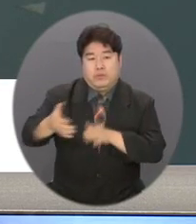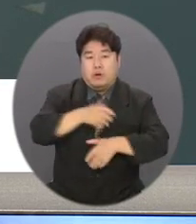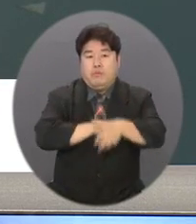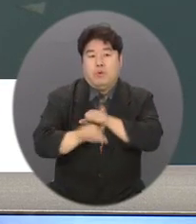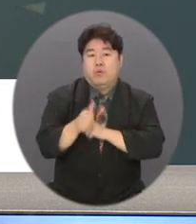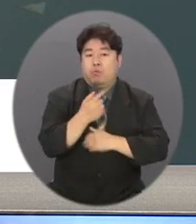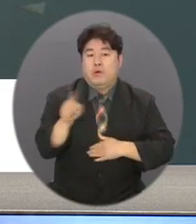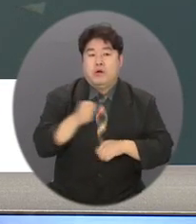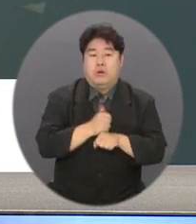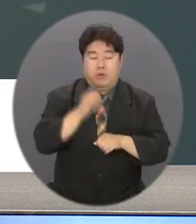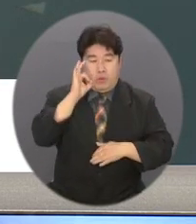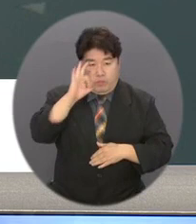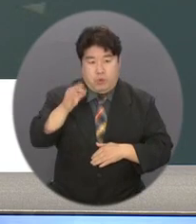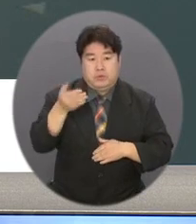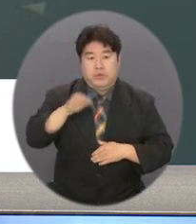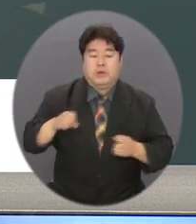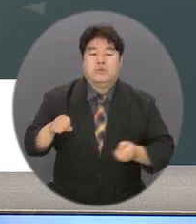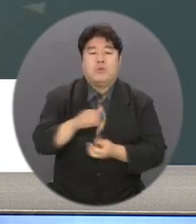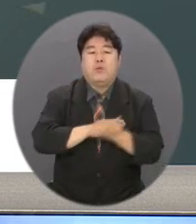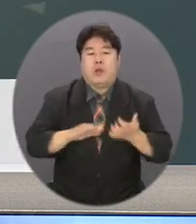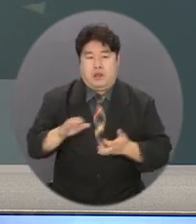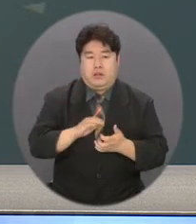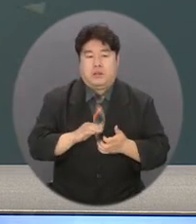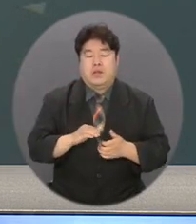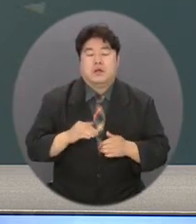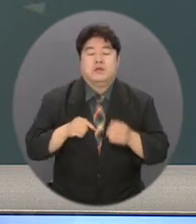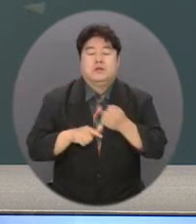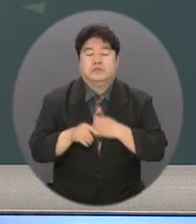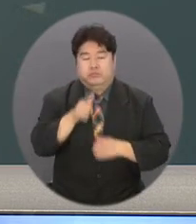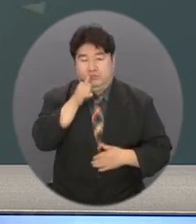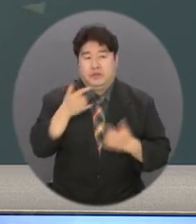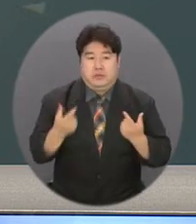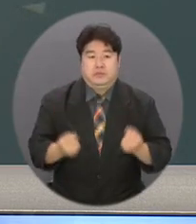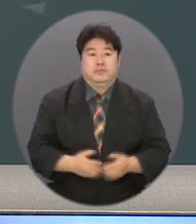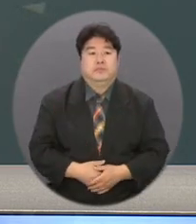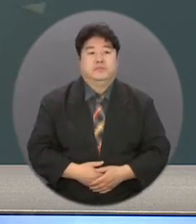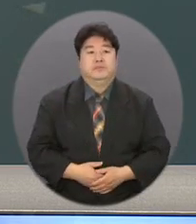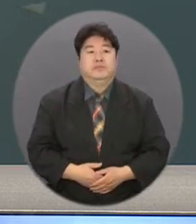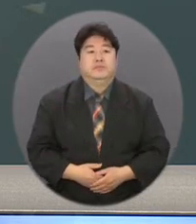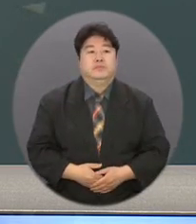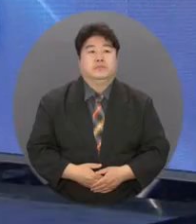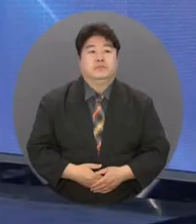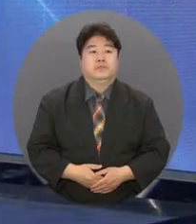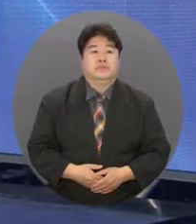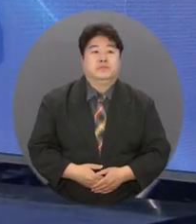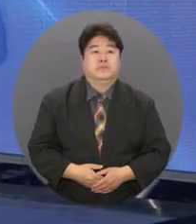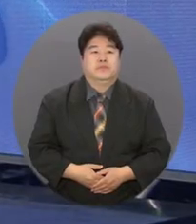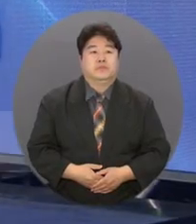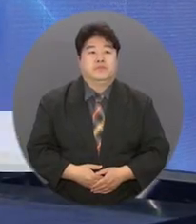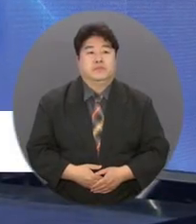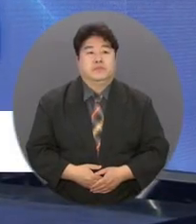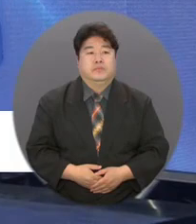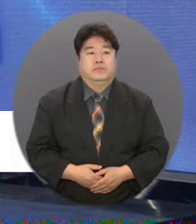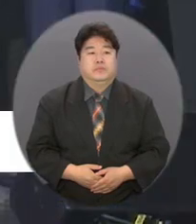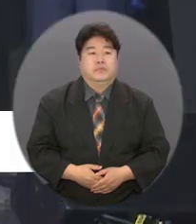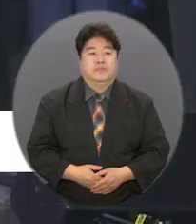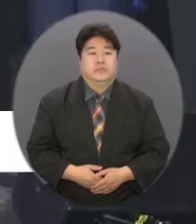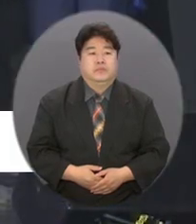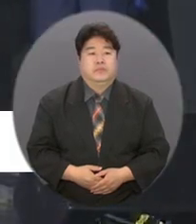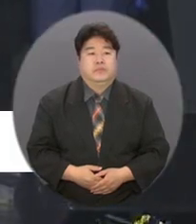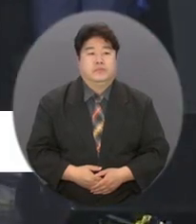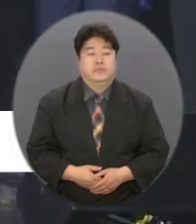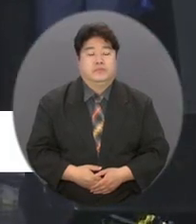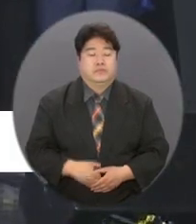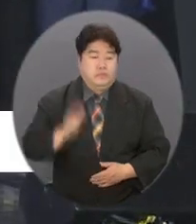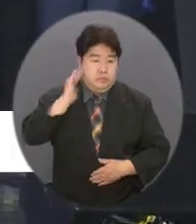것으로 보이는데 논란의 소지가 있습니다 보도에 윤군 수 기자입니다 자아 2 3